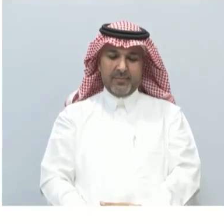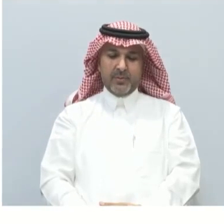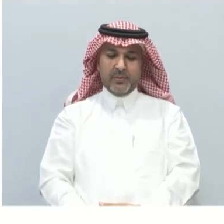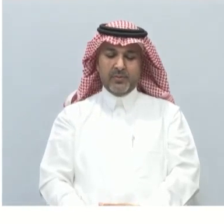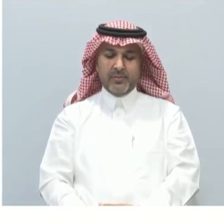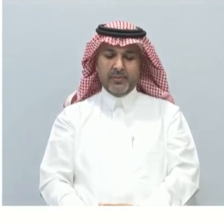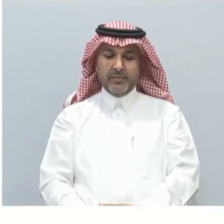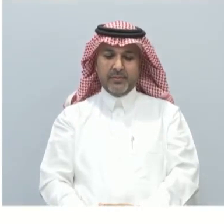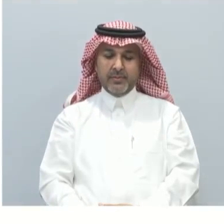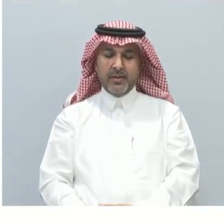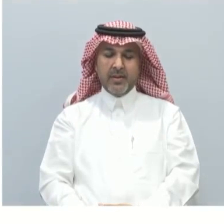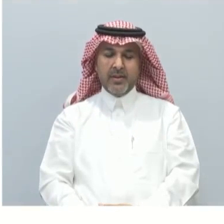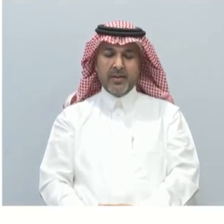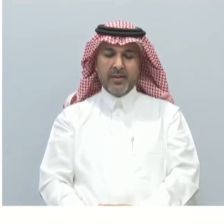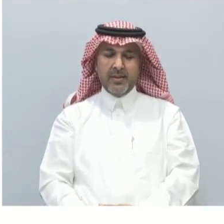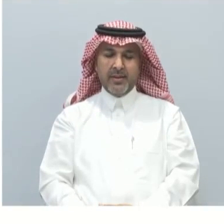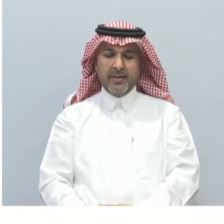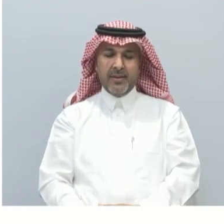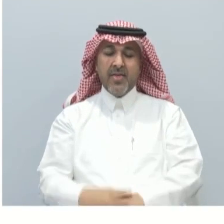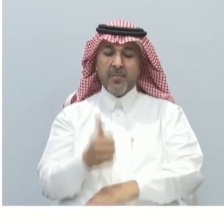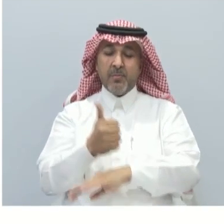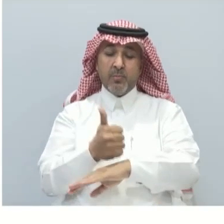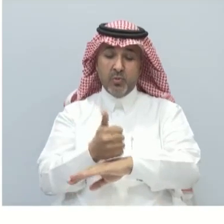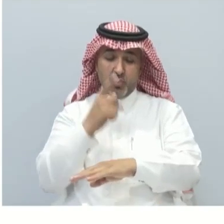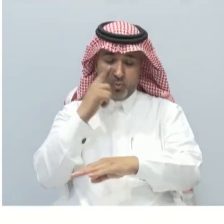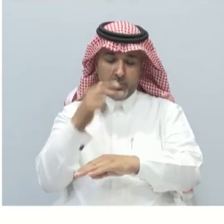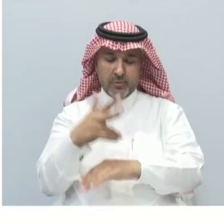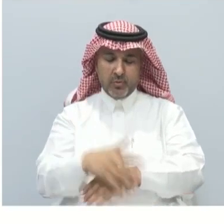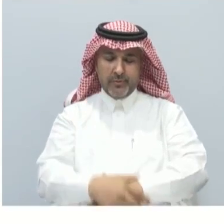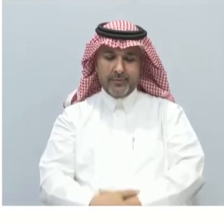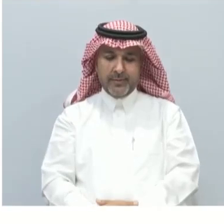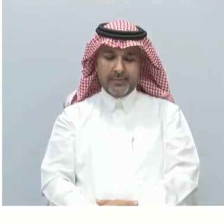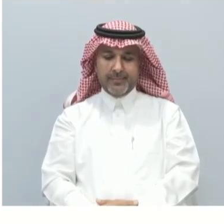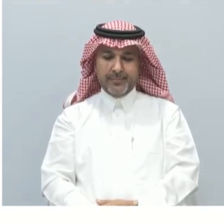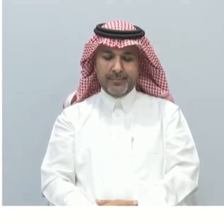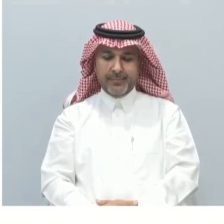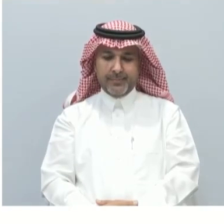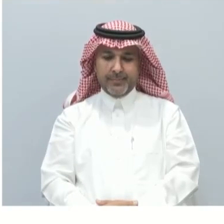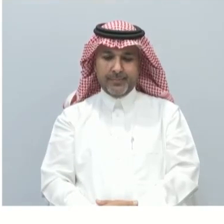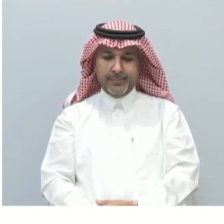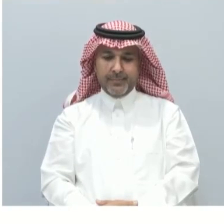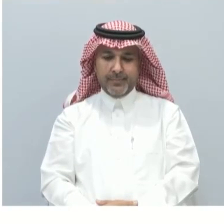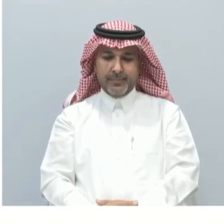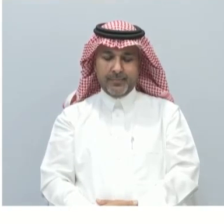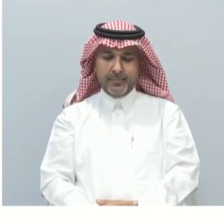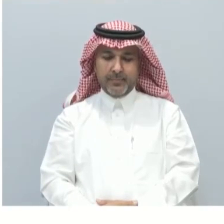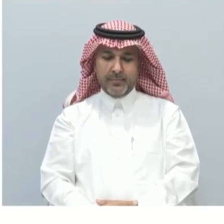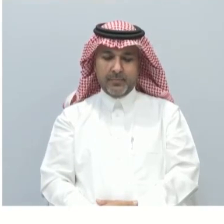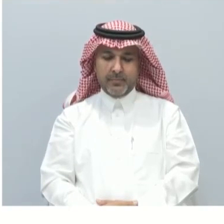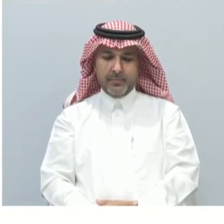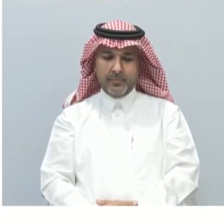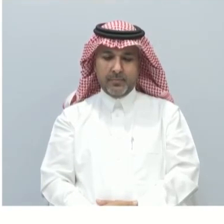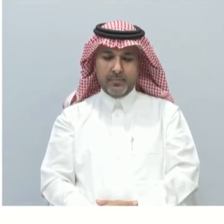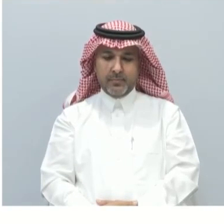المدى وكيف يتاثر المقطع واي هذا اللي راح نتعرف عليه ان شاء الله في نهايه هذا الدرس كذلك تكلمنا عن